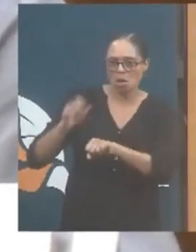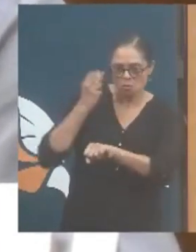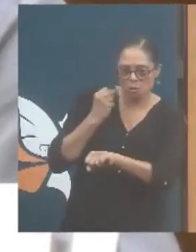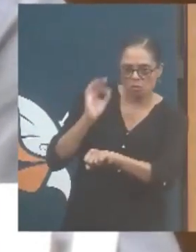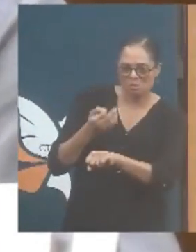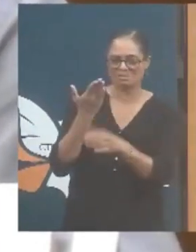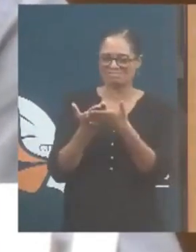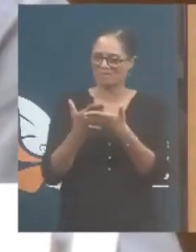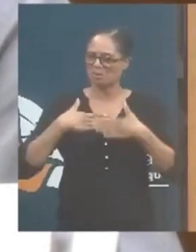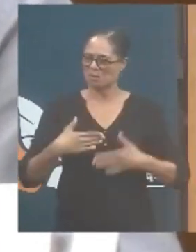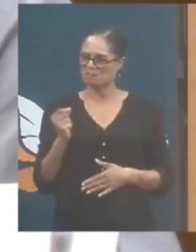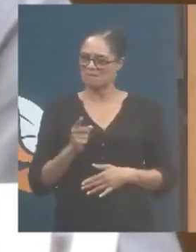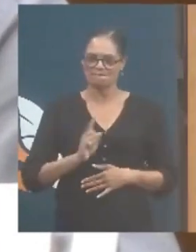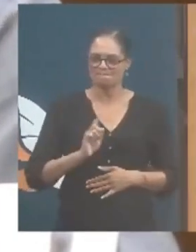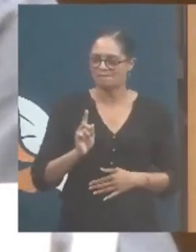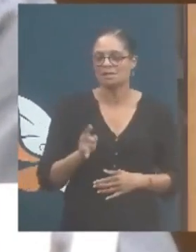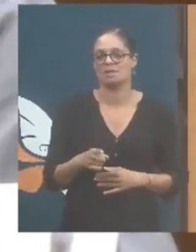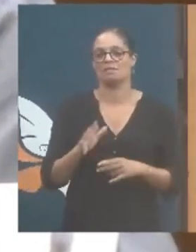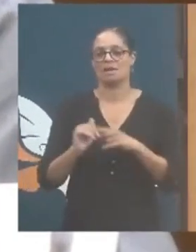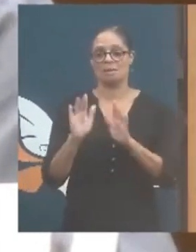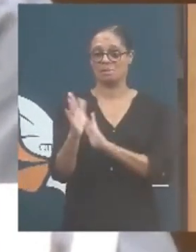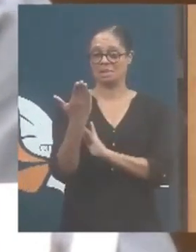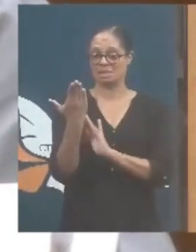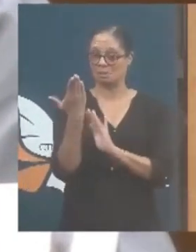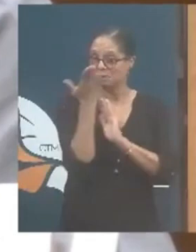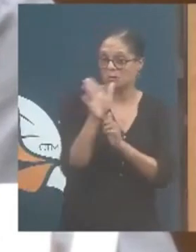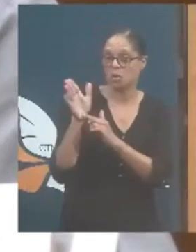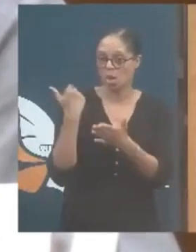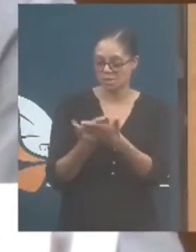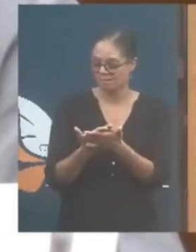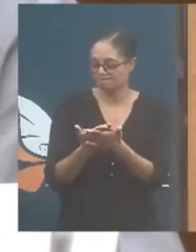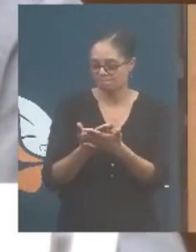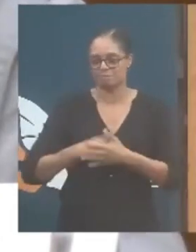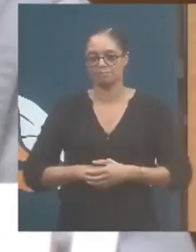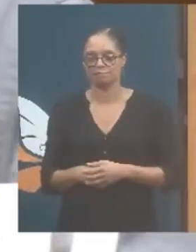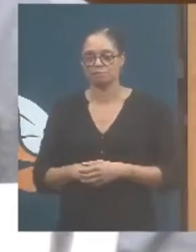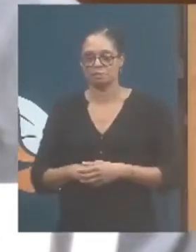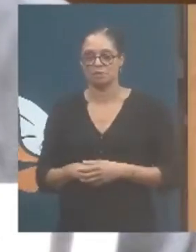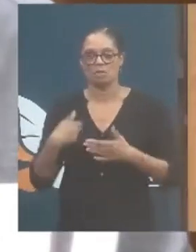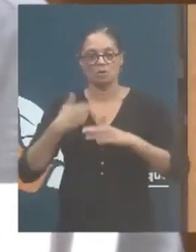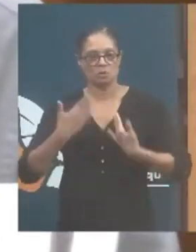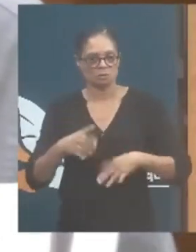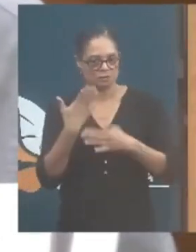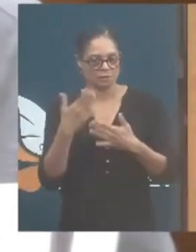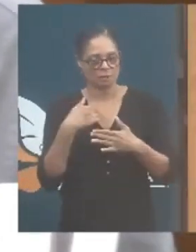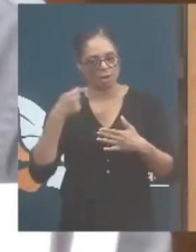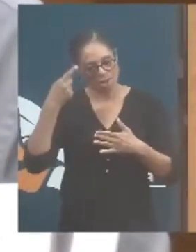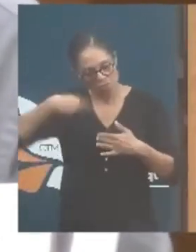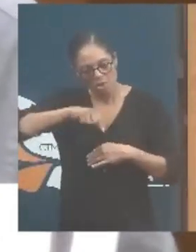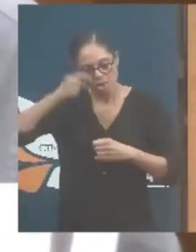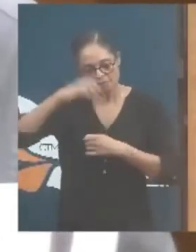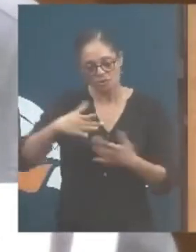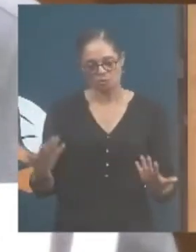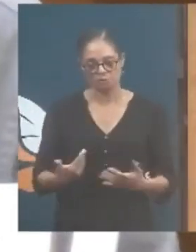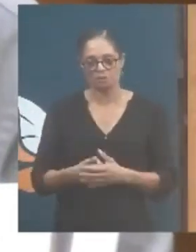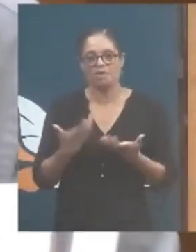indigne anticolonialiste de présenter les choses de la sorte. Voilà ce que je voulais dire pour expliquer la position que nous allons prendre et que nous